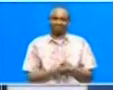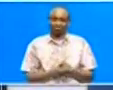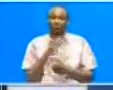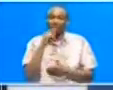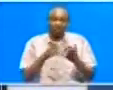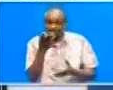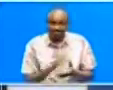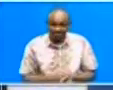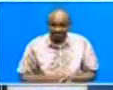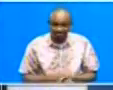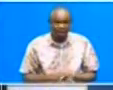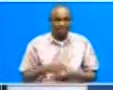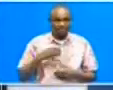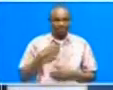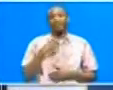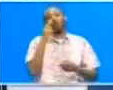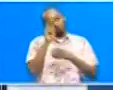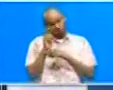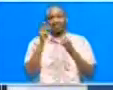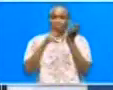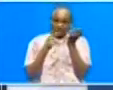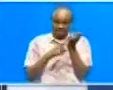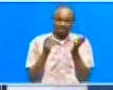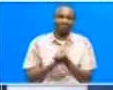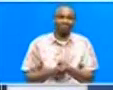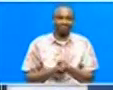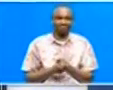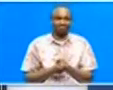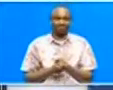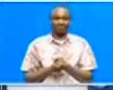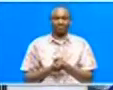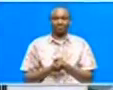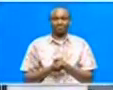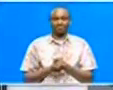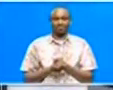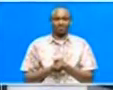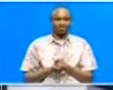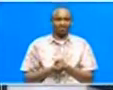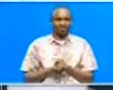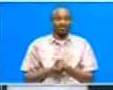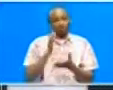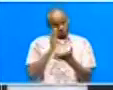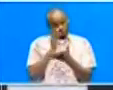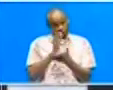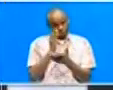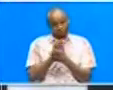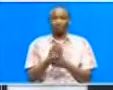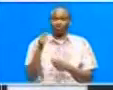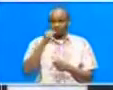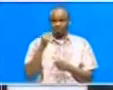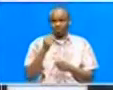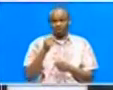you. Niruhusu to make soil. Tafadhali. Ndo lugha yangu. Endelea. Entertainment. Naam, jungu kuwa liko si mkoko.